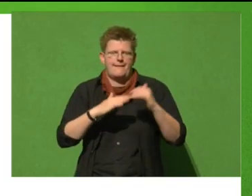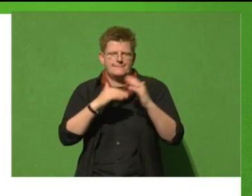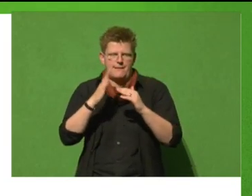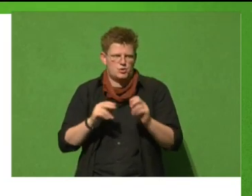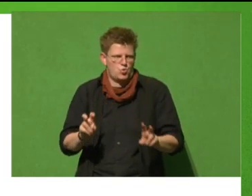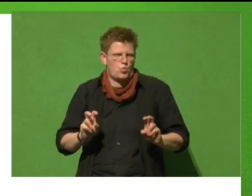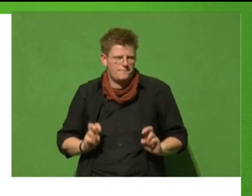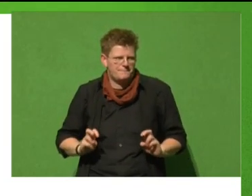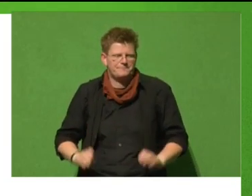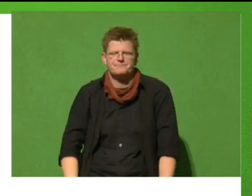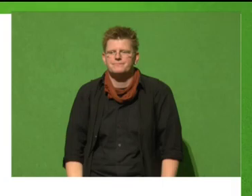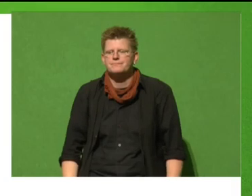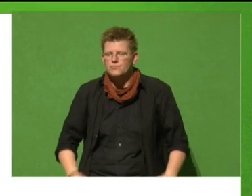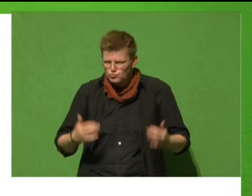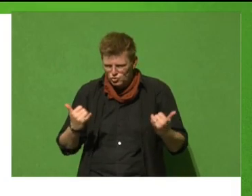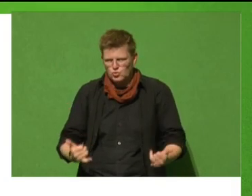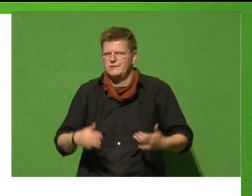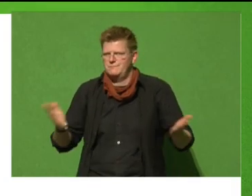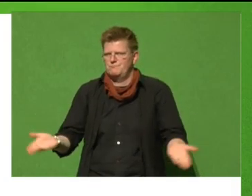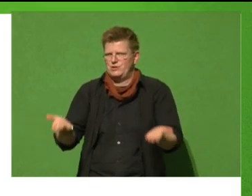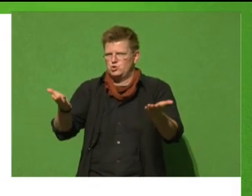Und auch dieser Wahlgang ist eröffnet.